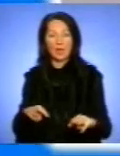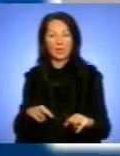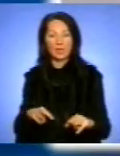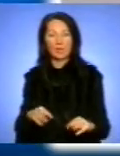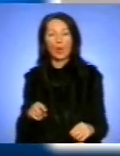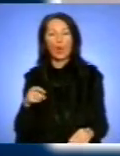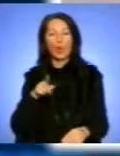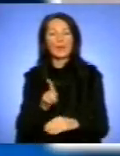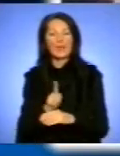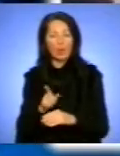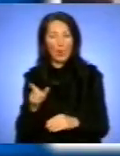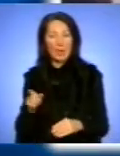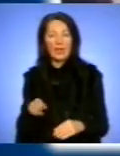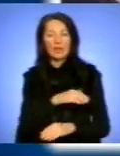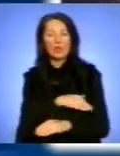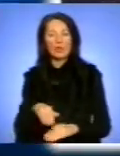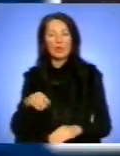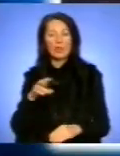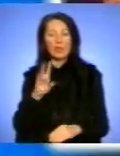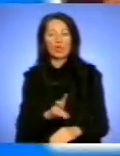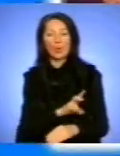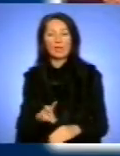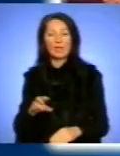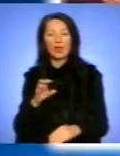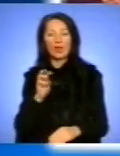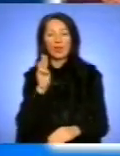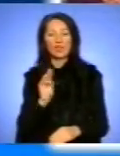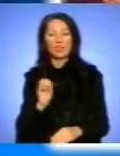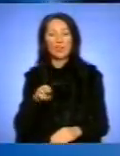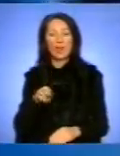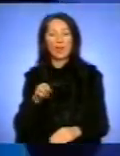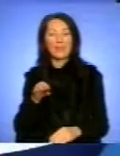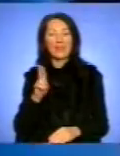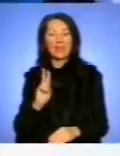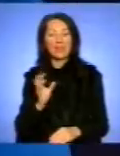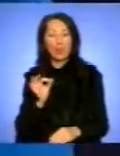У Тернополі на вулиці митрополита Андрея Шептицького постійно діятиме ярмарок.